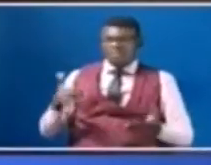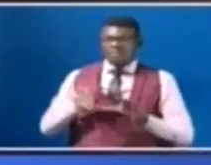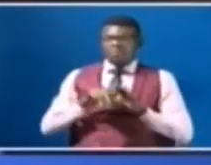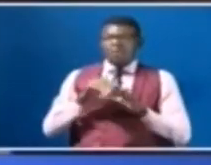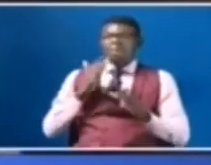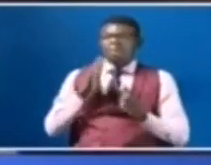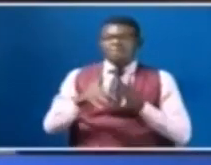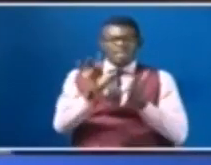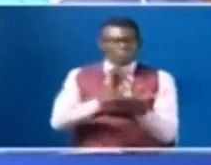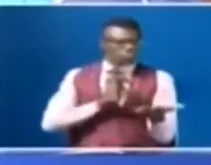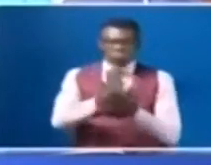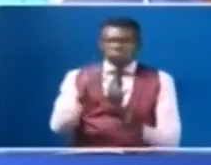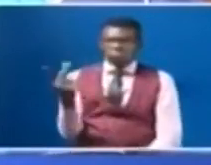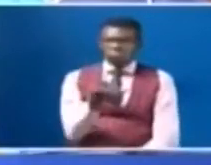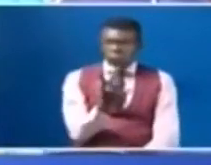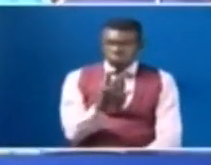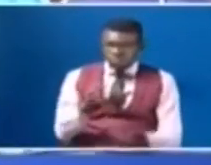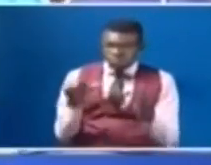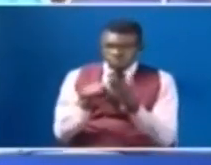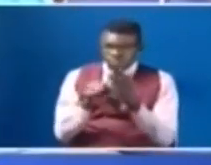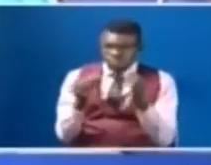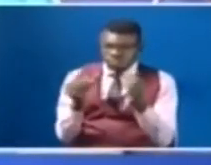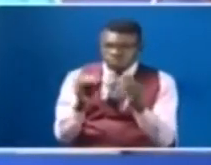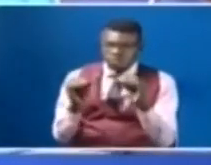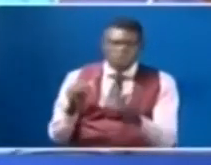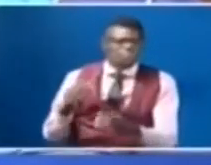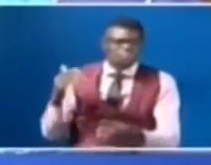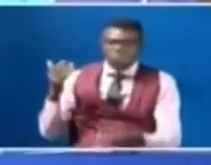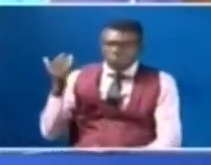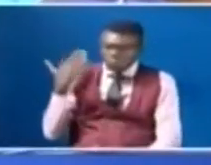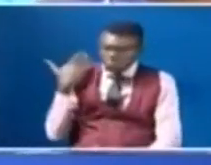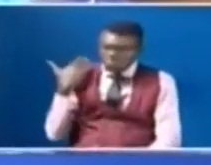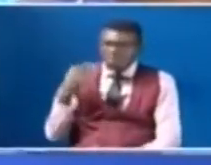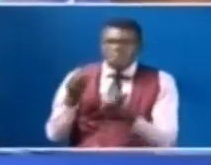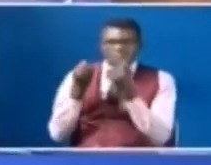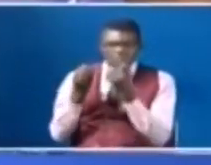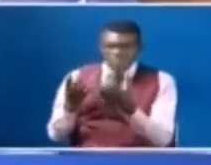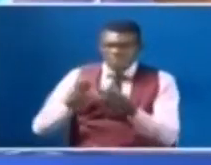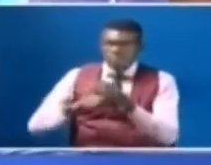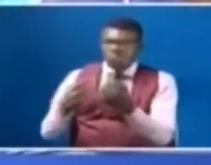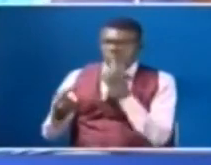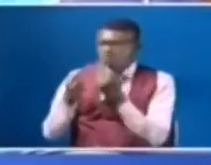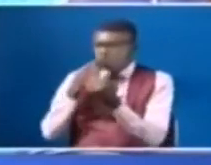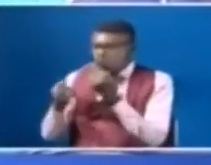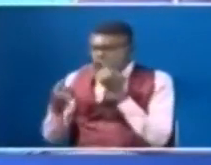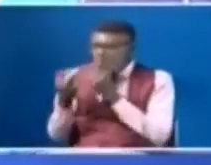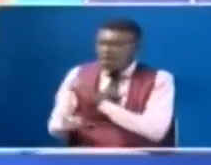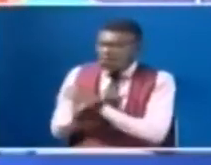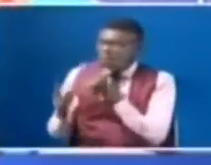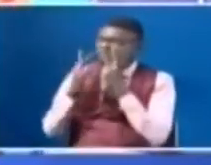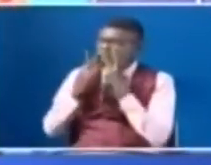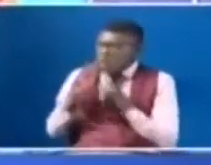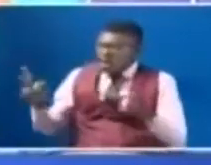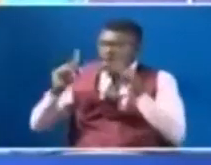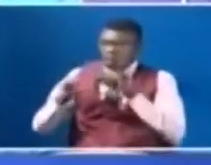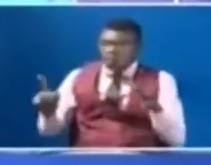hawangesitisha tabia zao mbaya. Tumeshaongeleza mara nyingi, tumewakalisha, tumeongea nao wakae na amani, lakini mambo